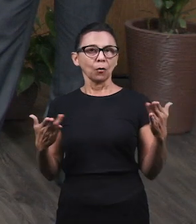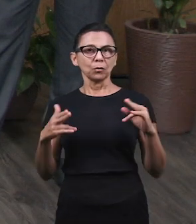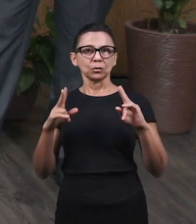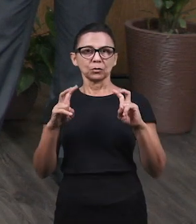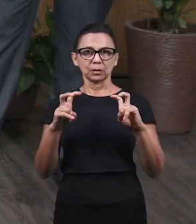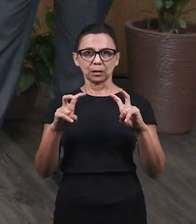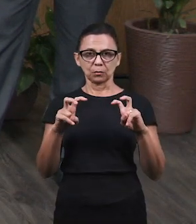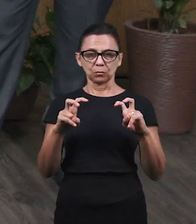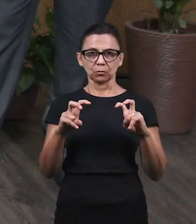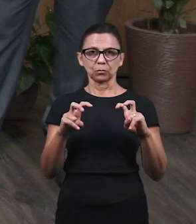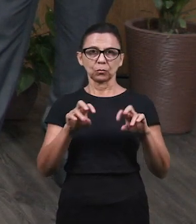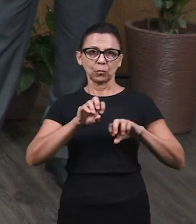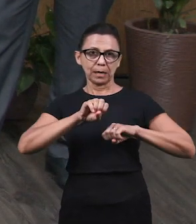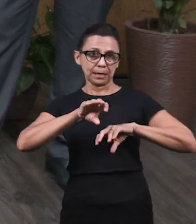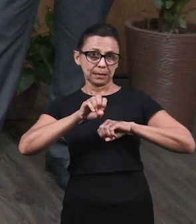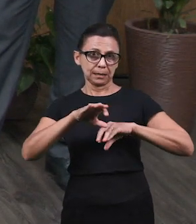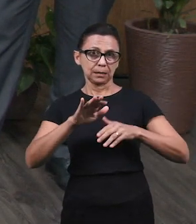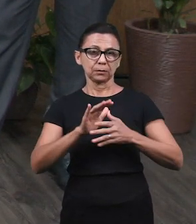vie,